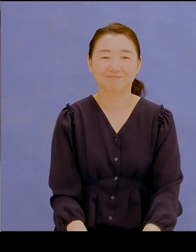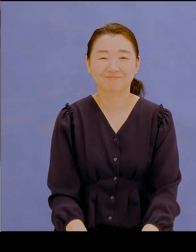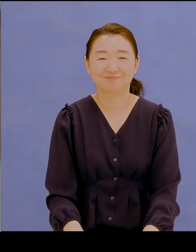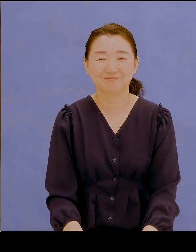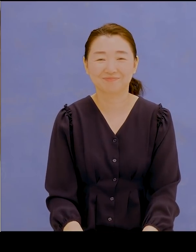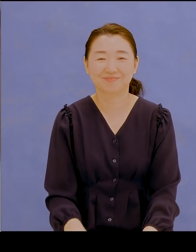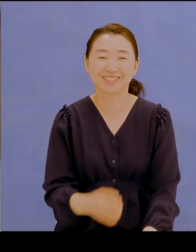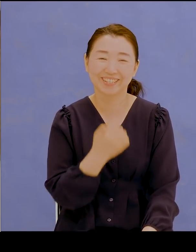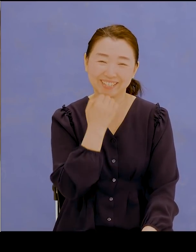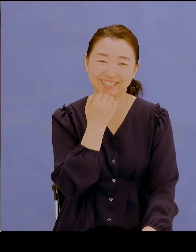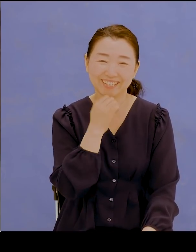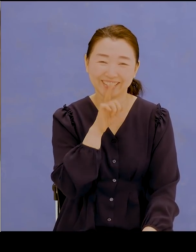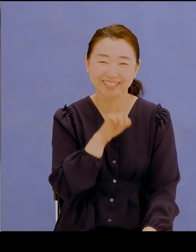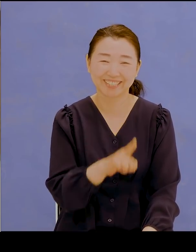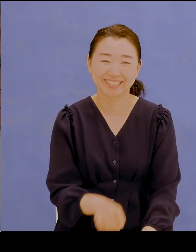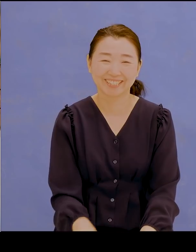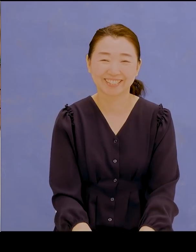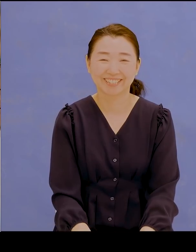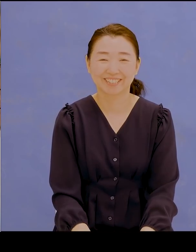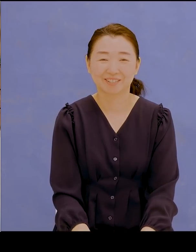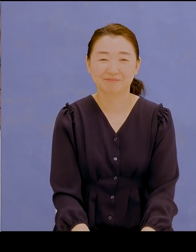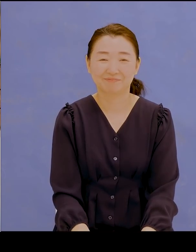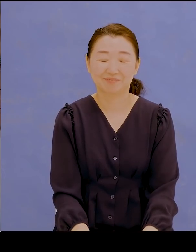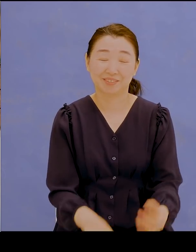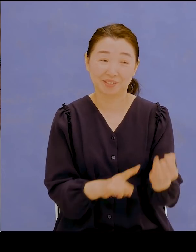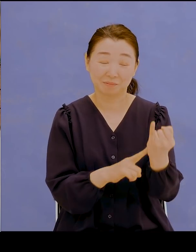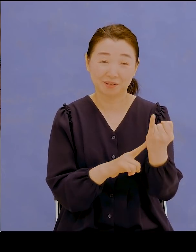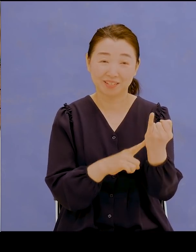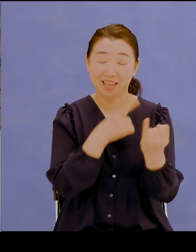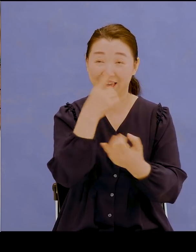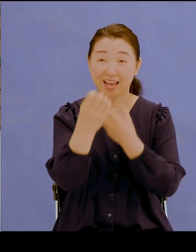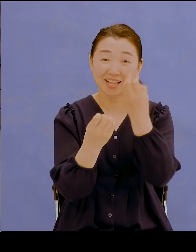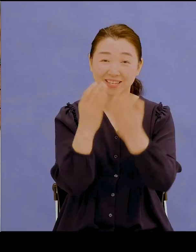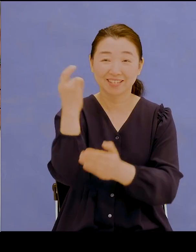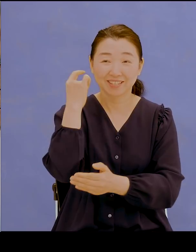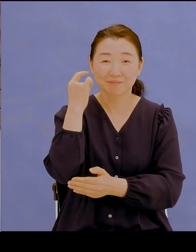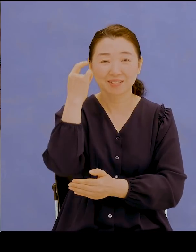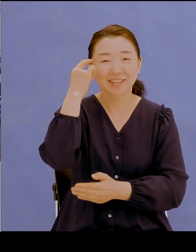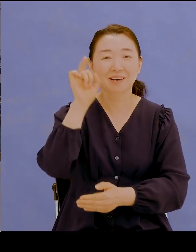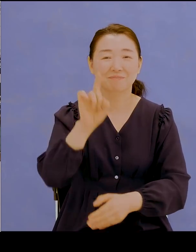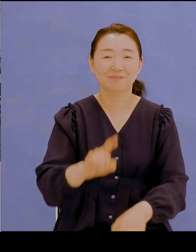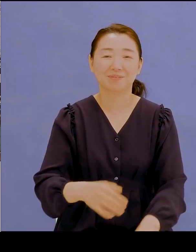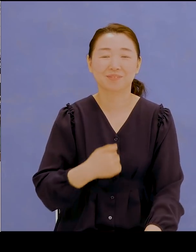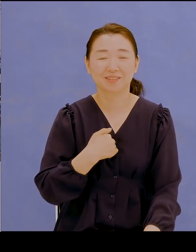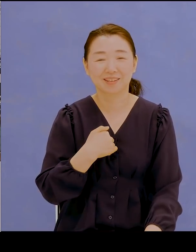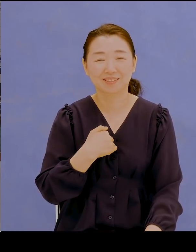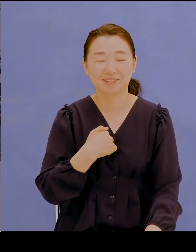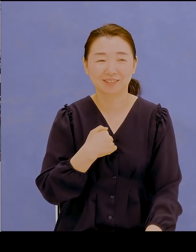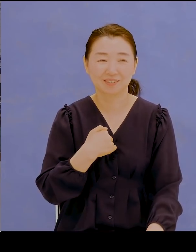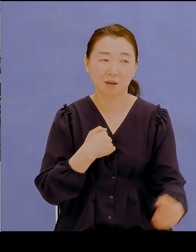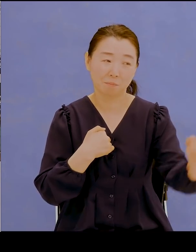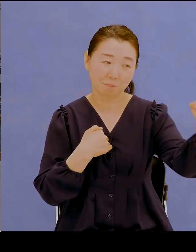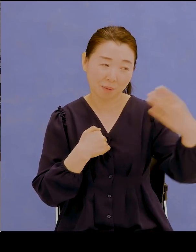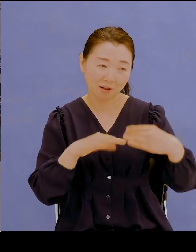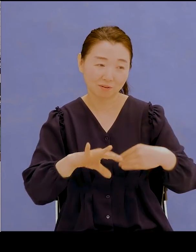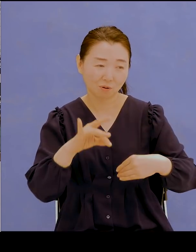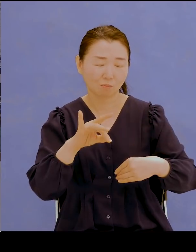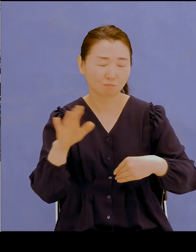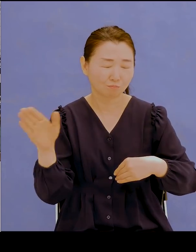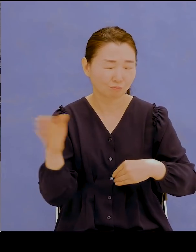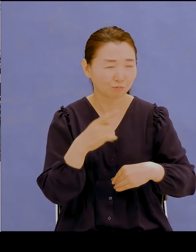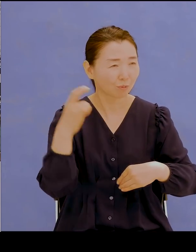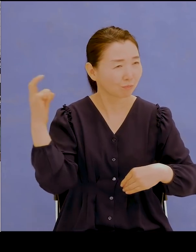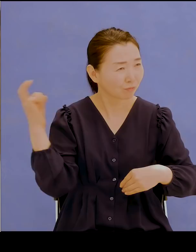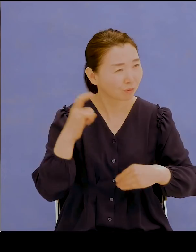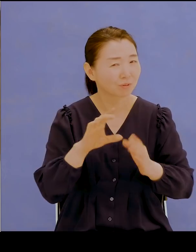오늘 김원희 씨 간증 들으면서 어떤 생각 드셨어요? 저는 딱 말씀하시는 걸 처음부터 끝까지